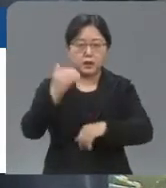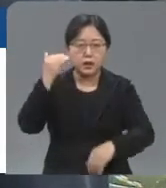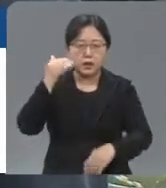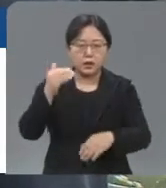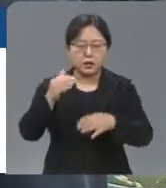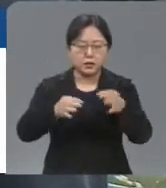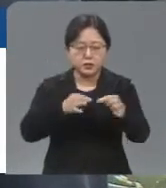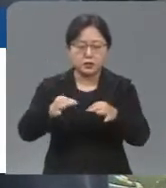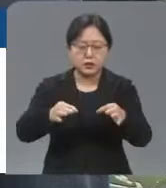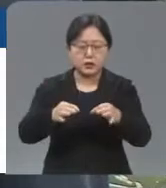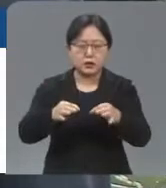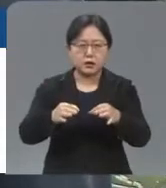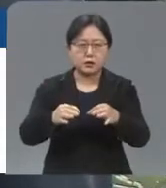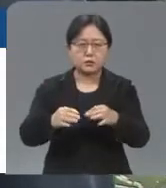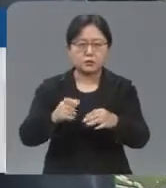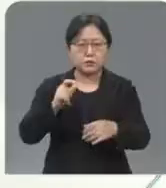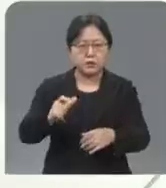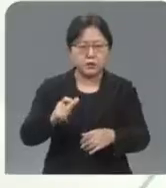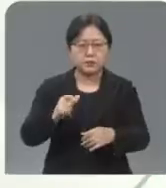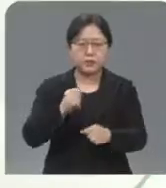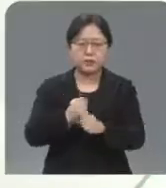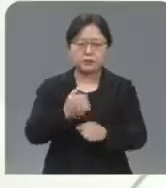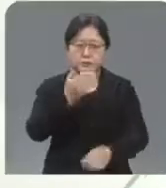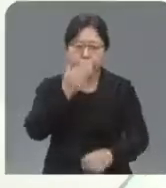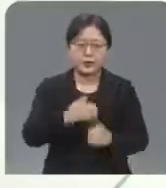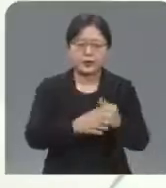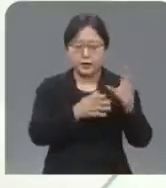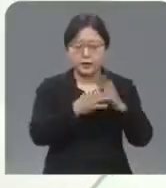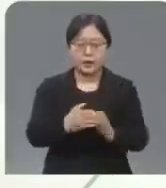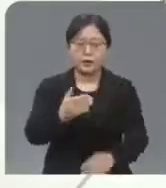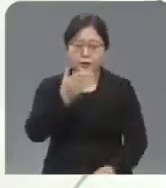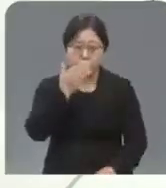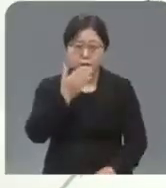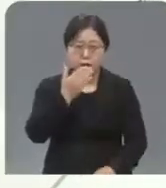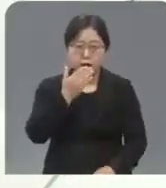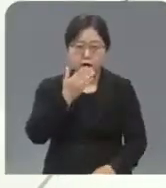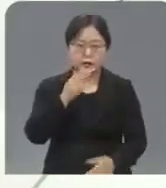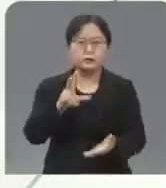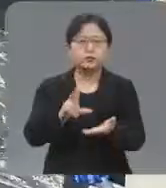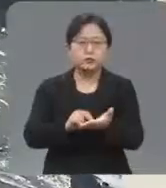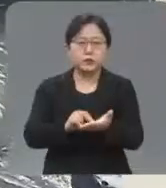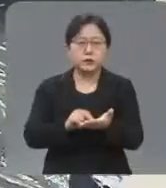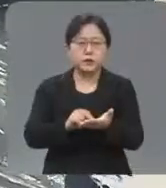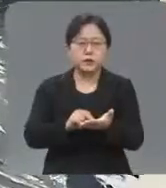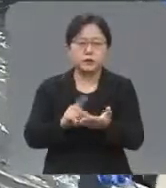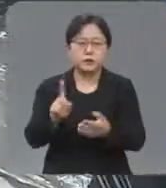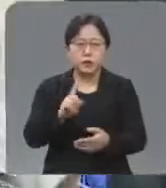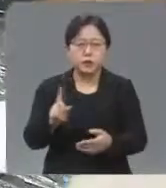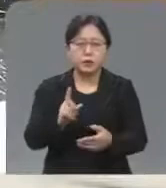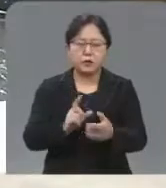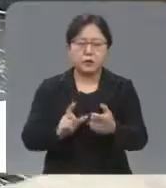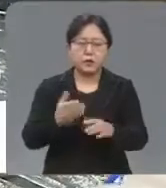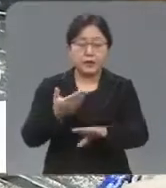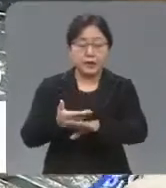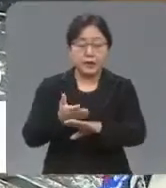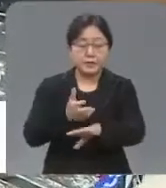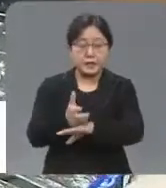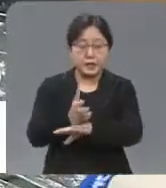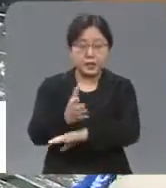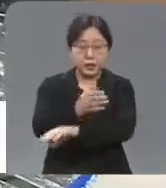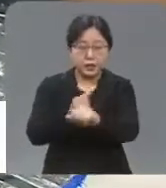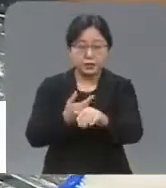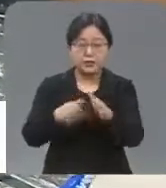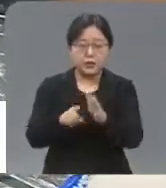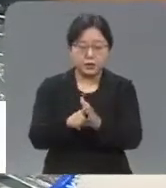경제의 체질을 강화시킬 것입니다. 지속 가능성 확보는 과제입니다. 무엇보다 추가 차종 수주를 위해선